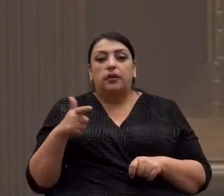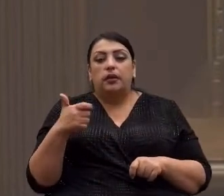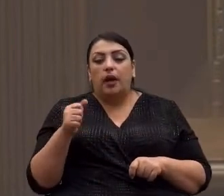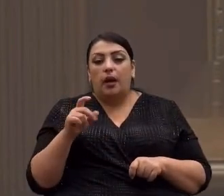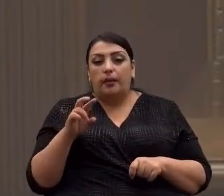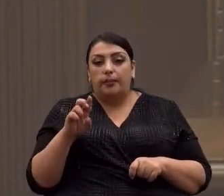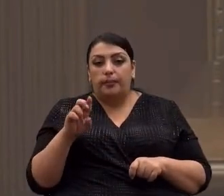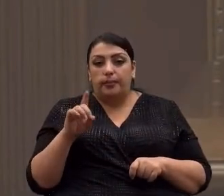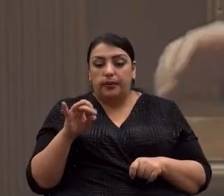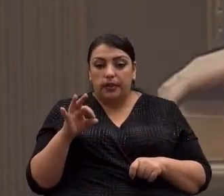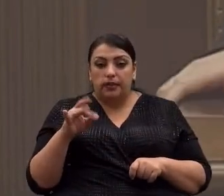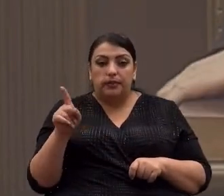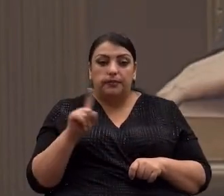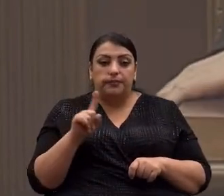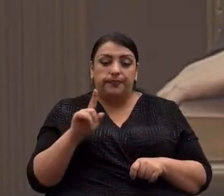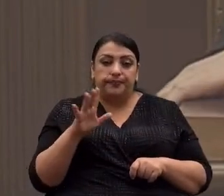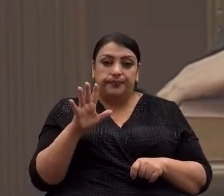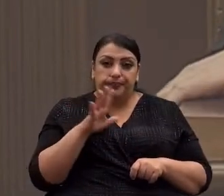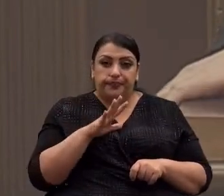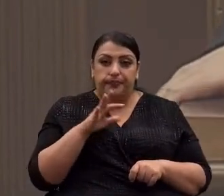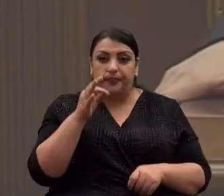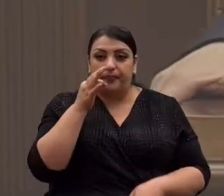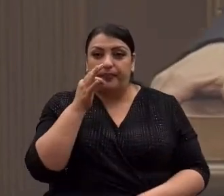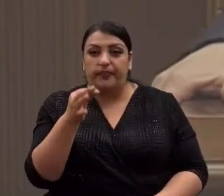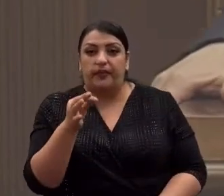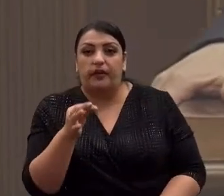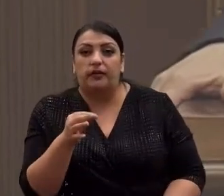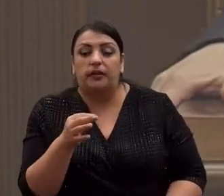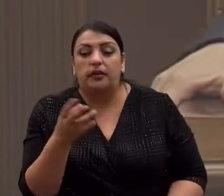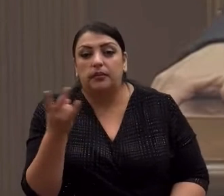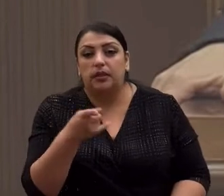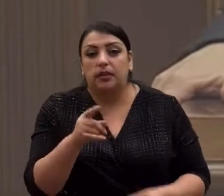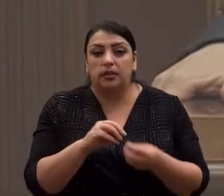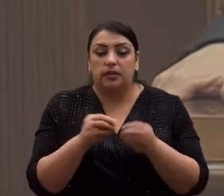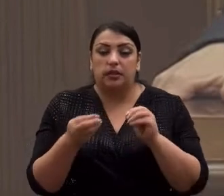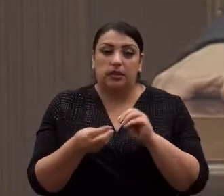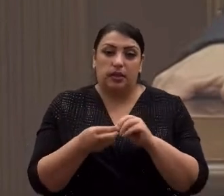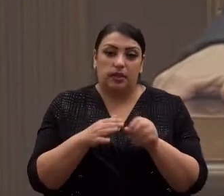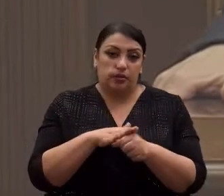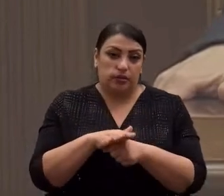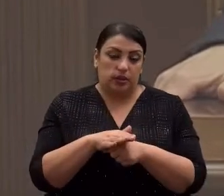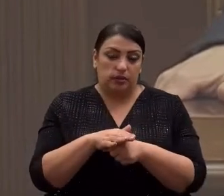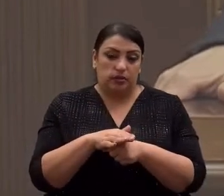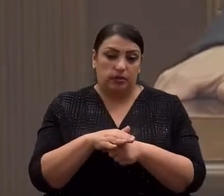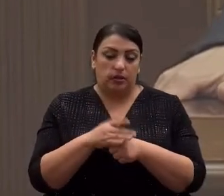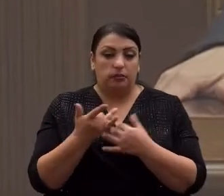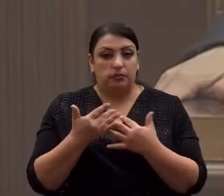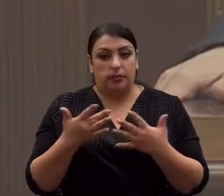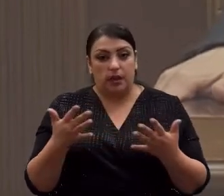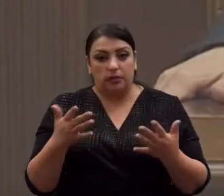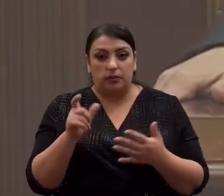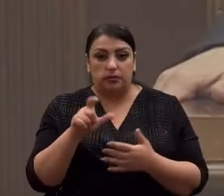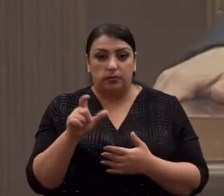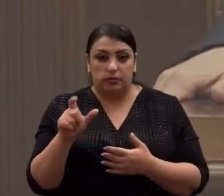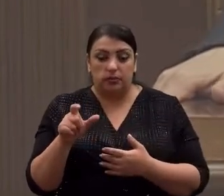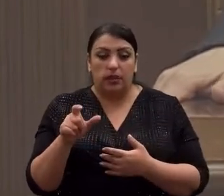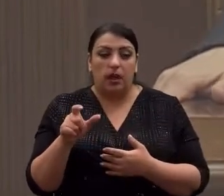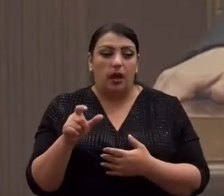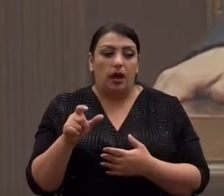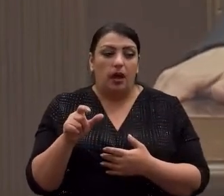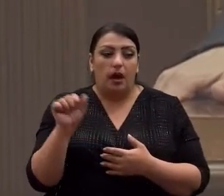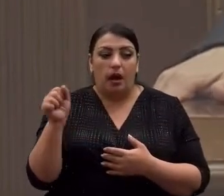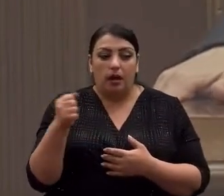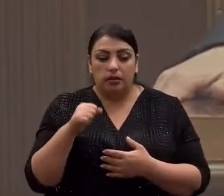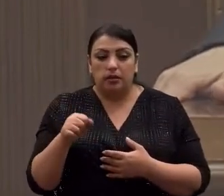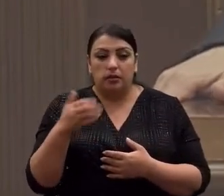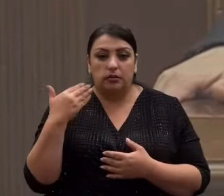մասին օրենքը, որ դեռ չտկումների կարիք ունի, պետք է լուծեն այս խնդիրները։ Կամ բազմաթիվ թույլտվություններ տված Արցախի